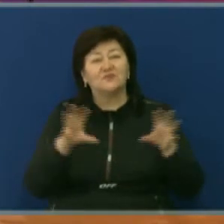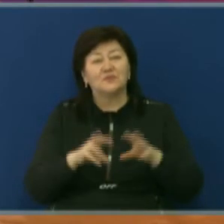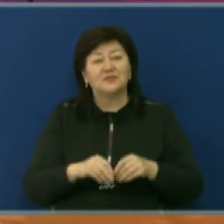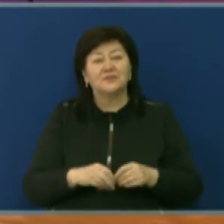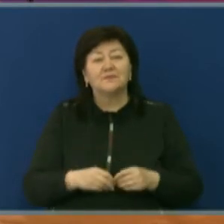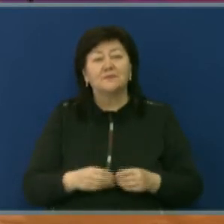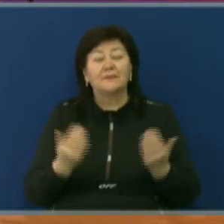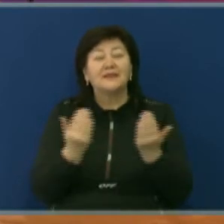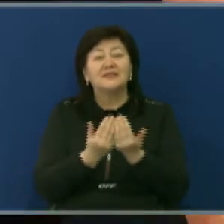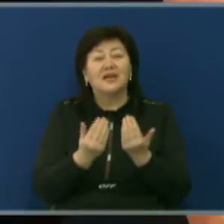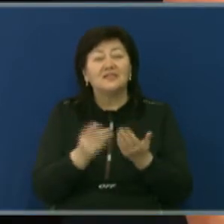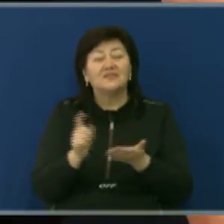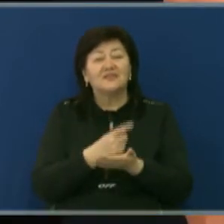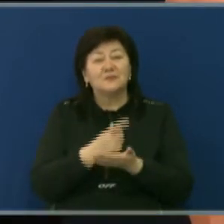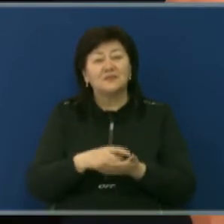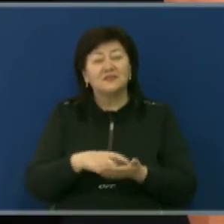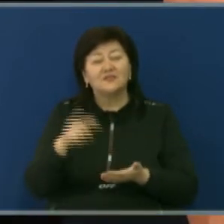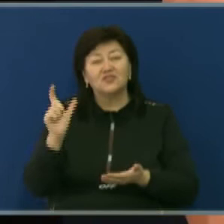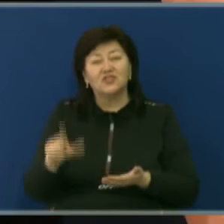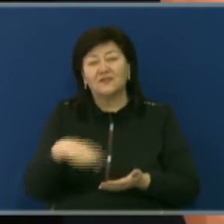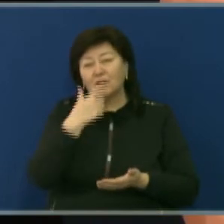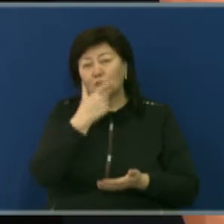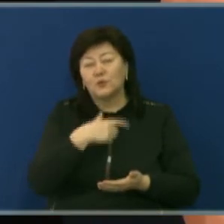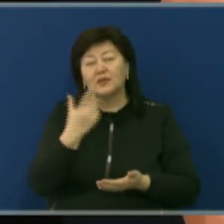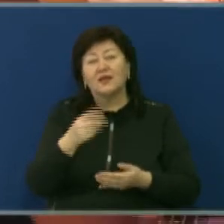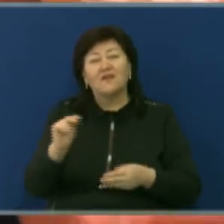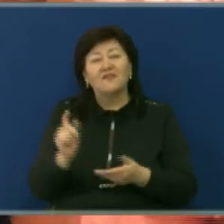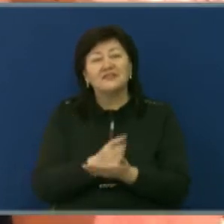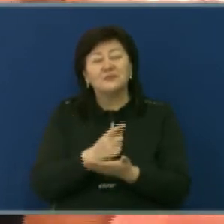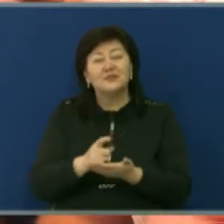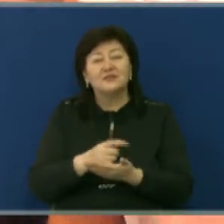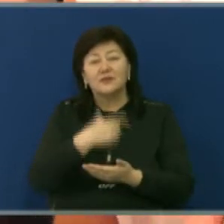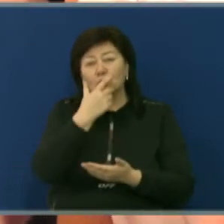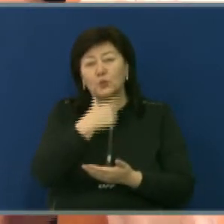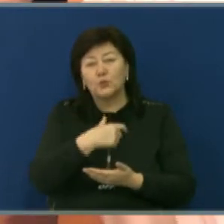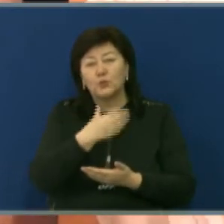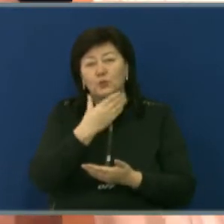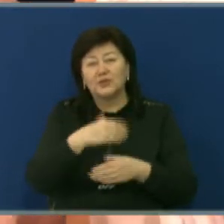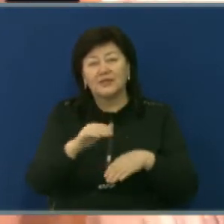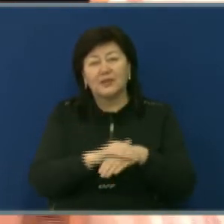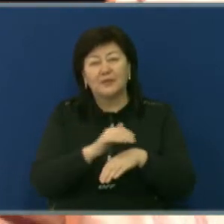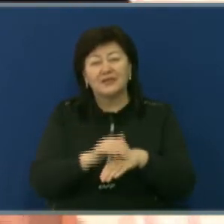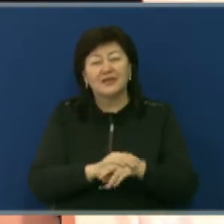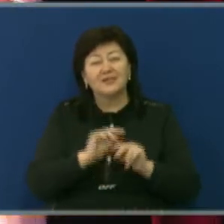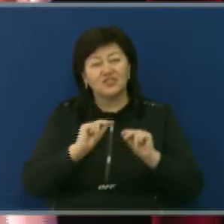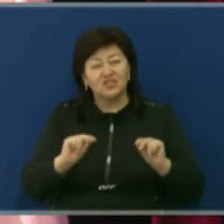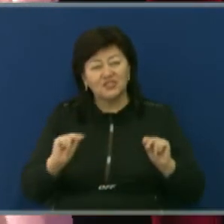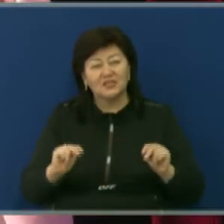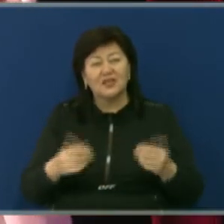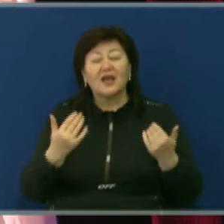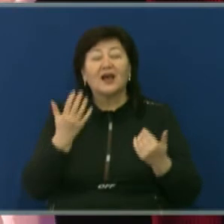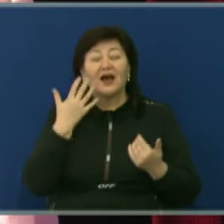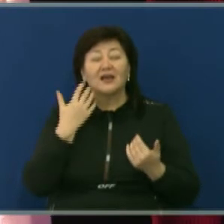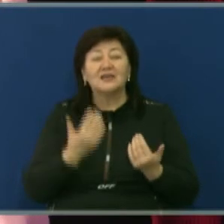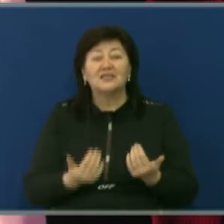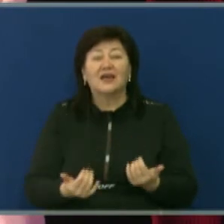в культуре. Он призывает к таким человеческим качествам, как доброта, честность, красота. А то, что в зале много зрителей, вдохновляет и дарит